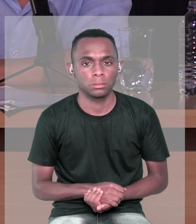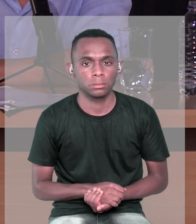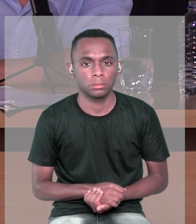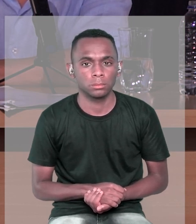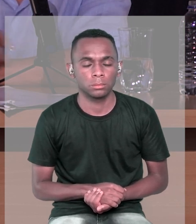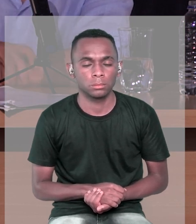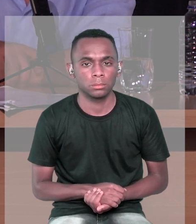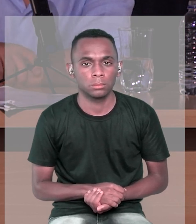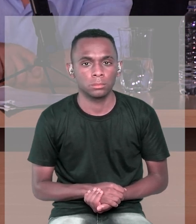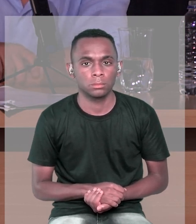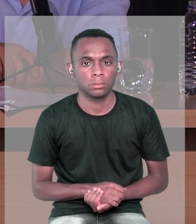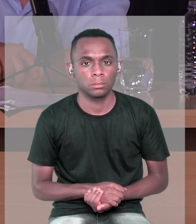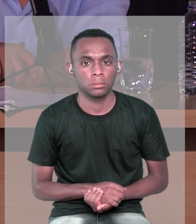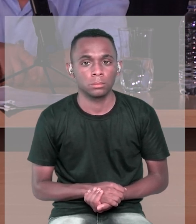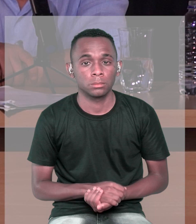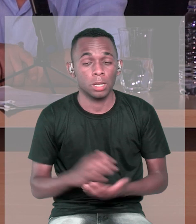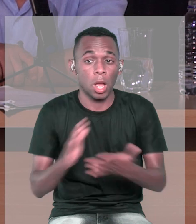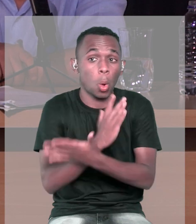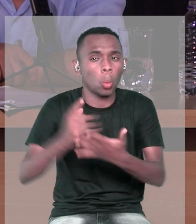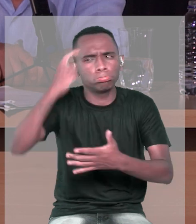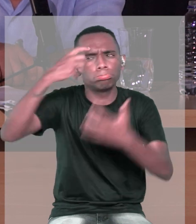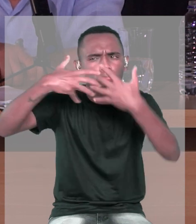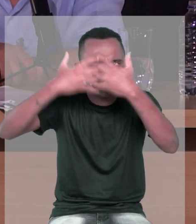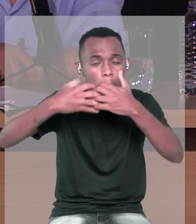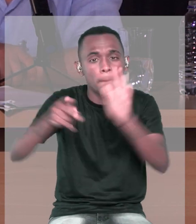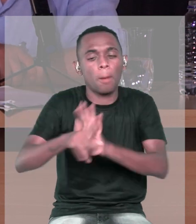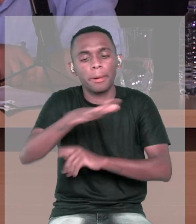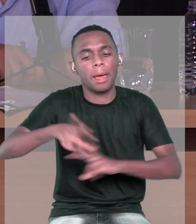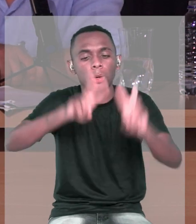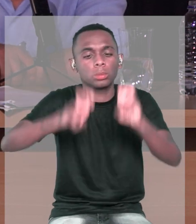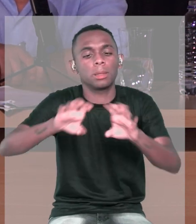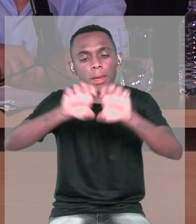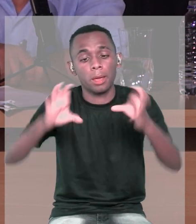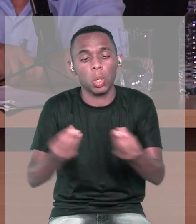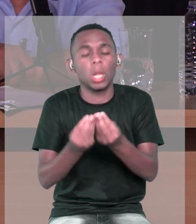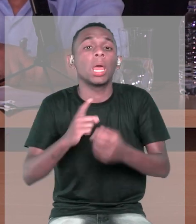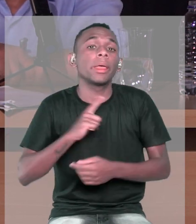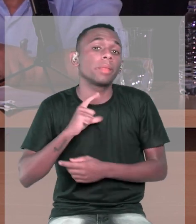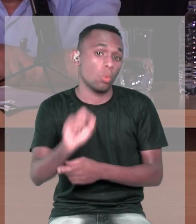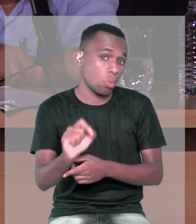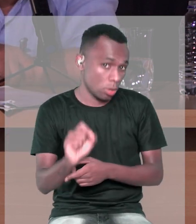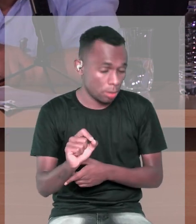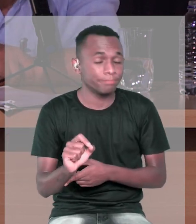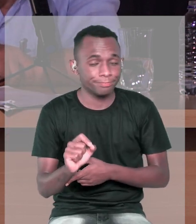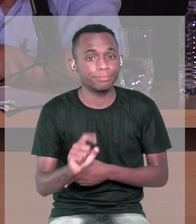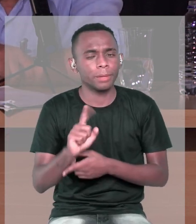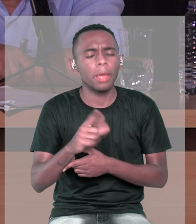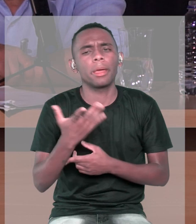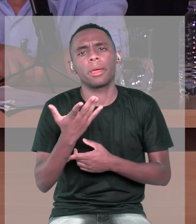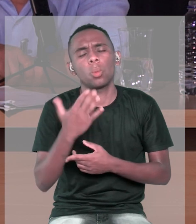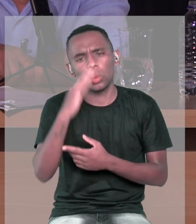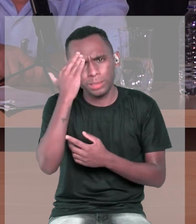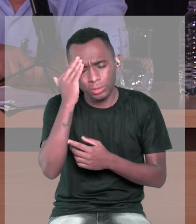animaux. Os grandes pensamentos ecológicos, eles têm uma